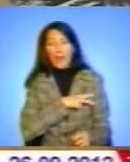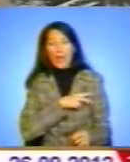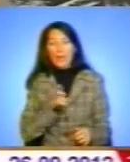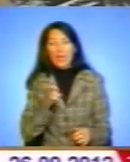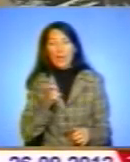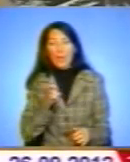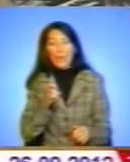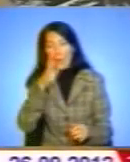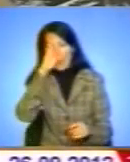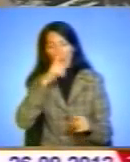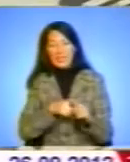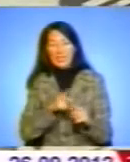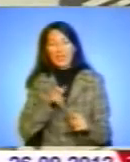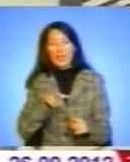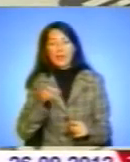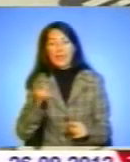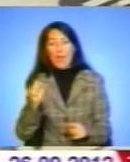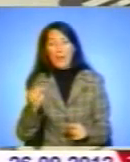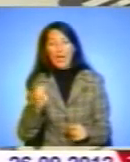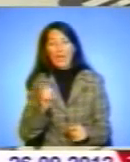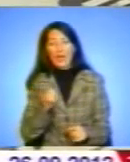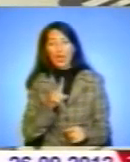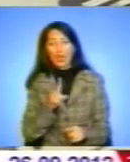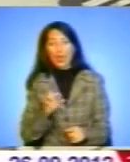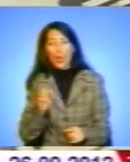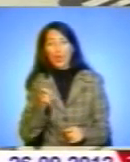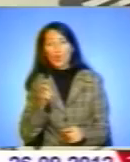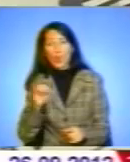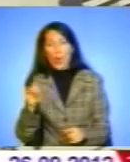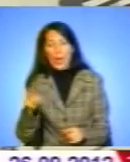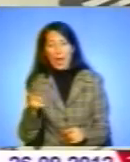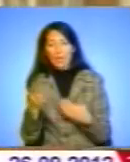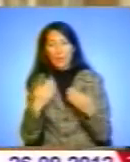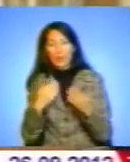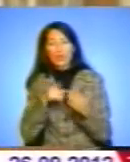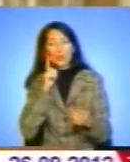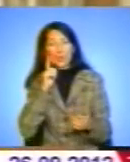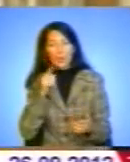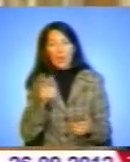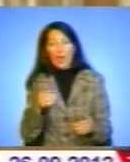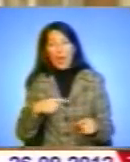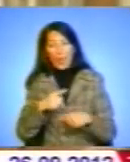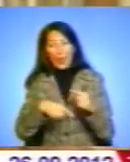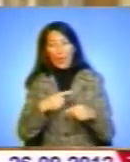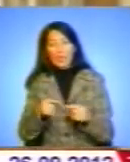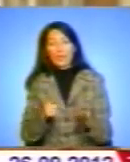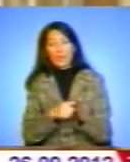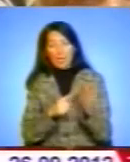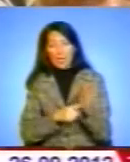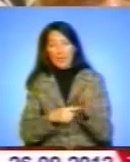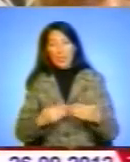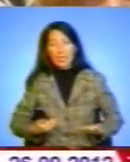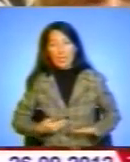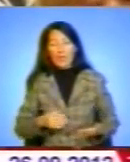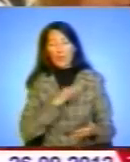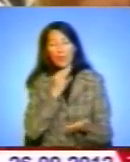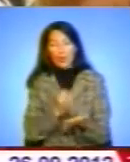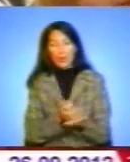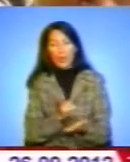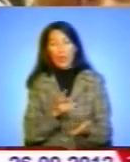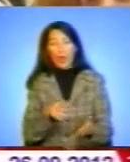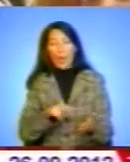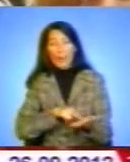Левка Лепких, Євген Зузуляк, спілкуючись із молодим поколінням, ділився життєвим досвідом. Тим, хто планує обрати професію журналіста, розповів,